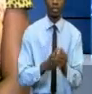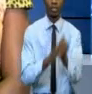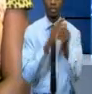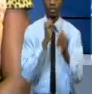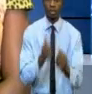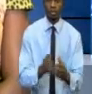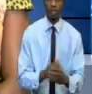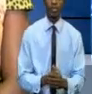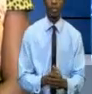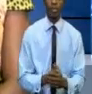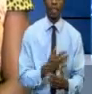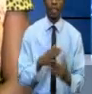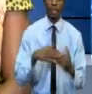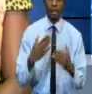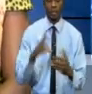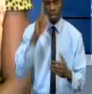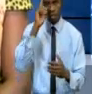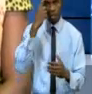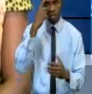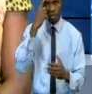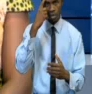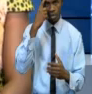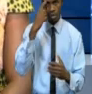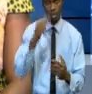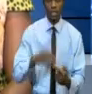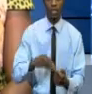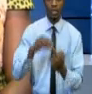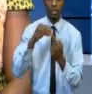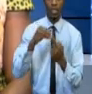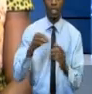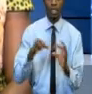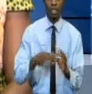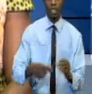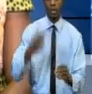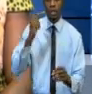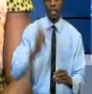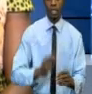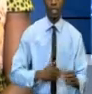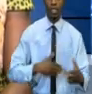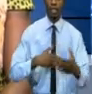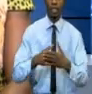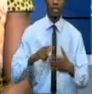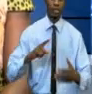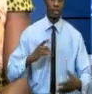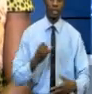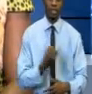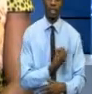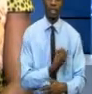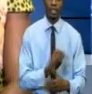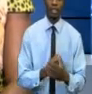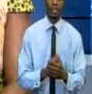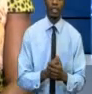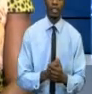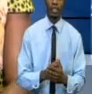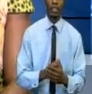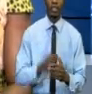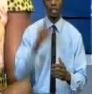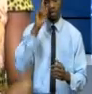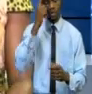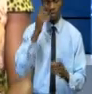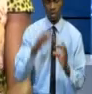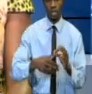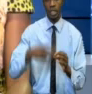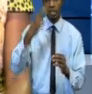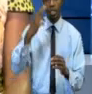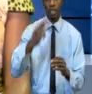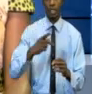le commissaire spécial du Haut-Katanga s'est rendu pour la première fois dans la ville montagneuse de Likasi. Félicien Katanga a échangé